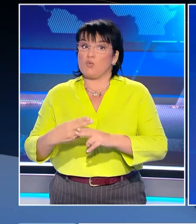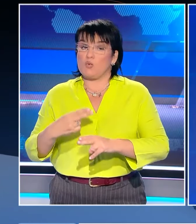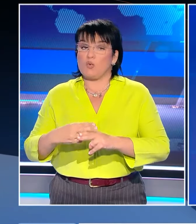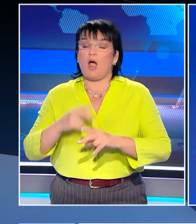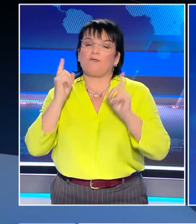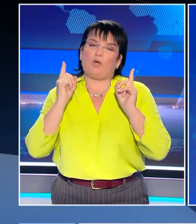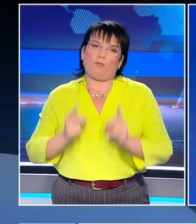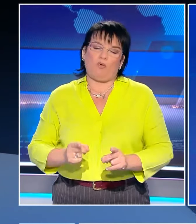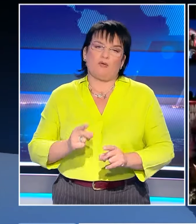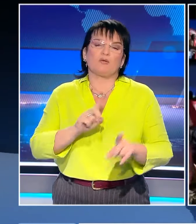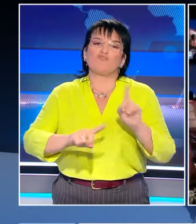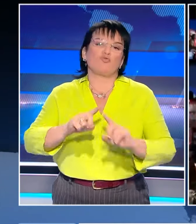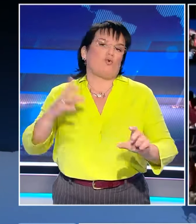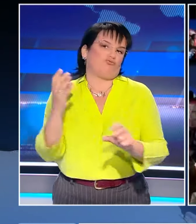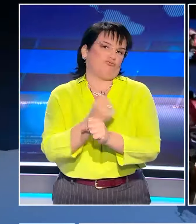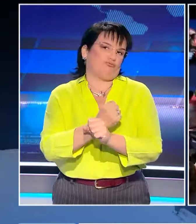νικητή των εκλογών.